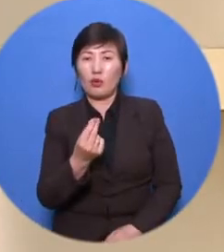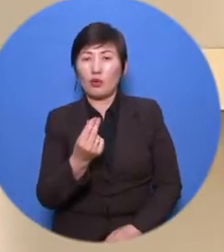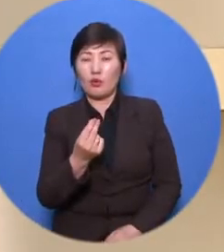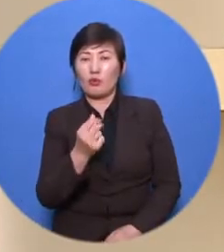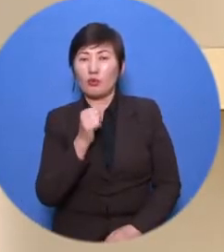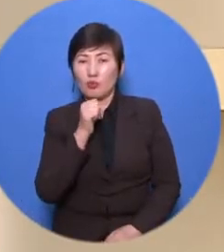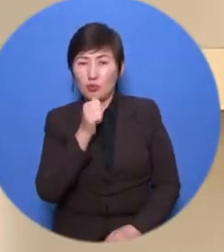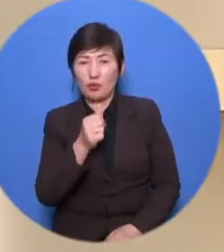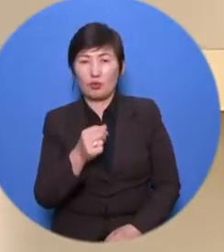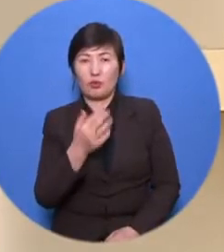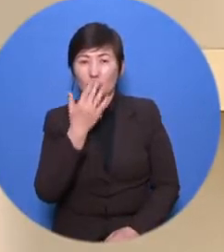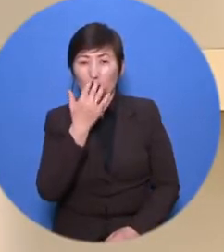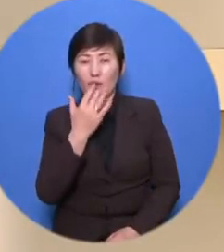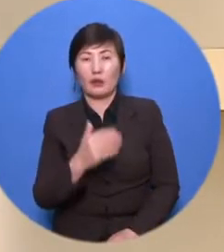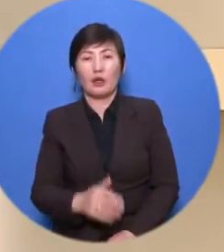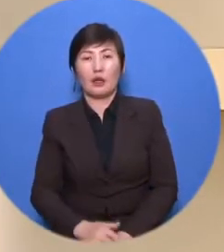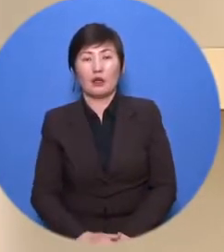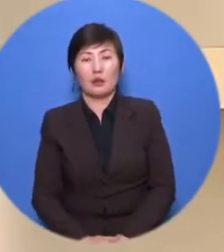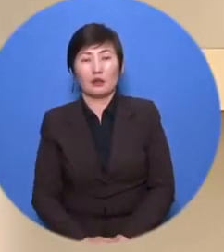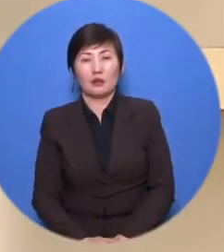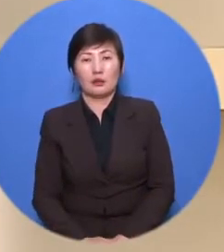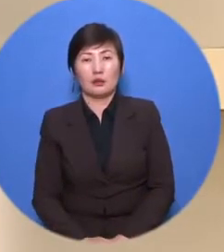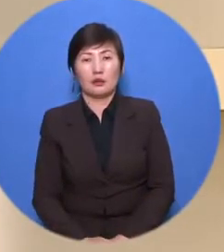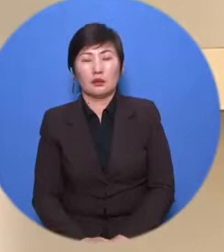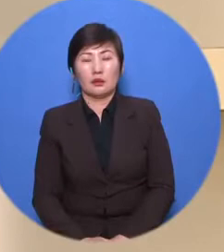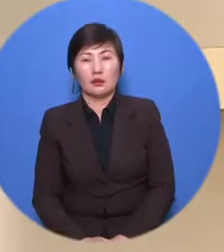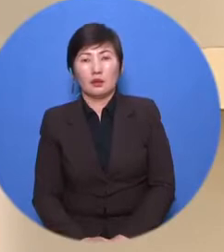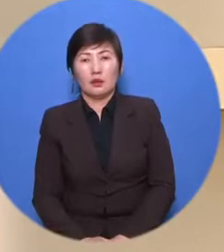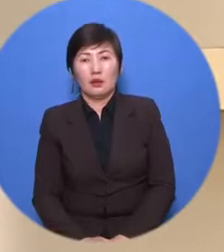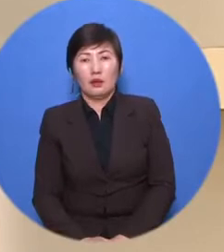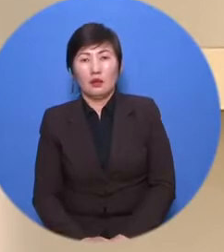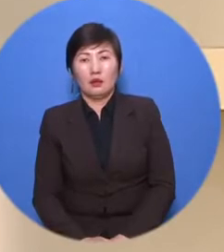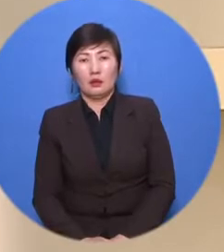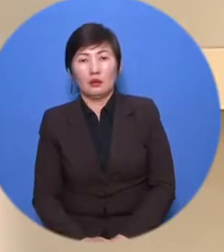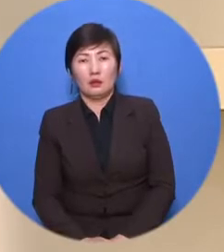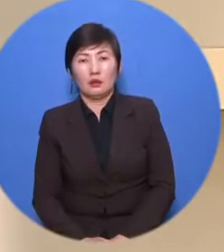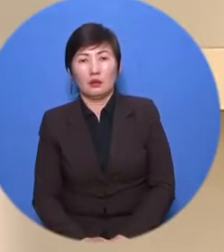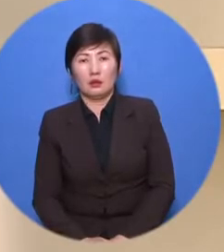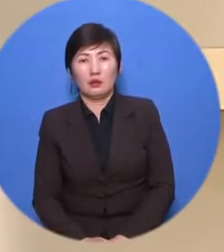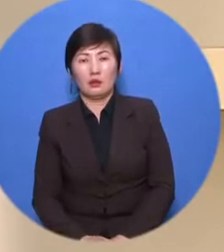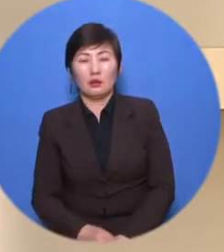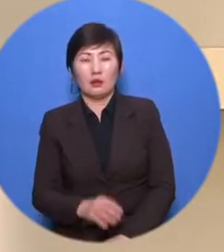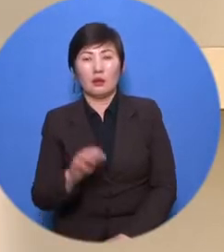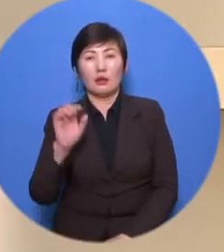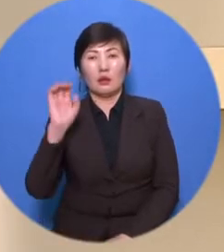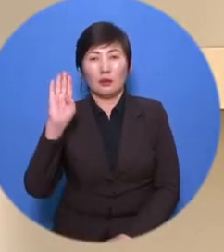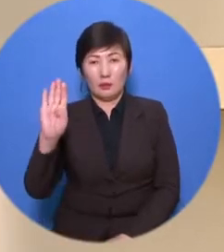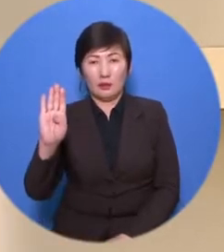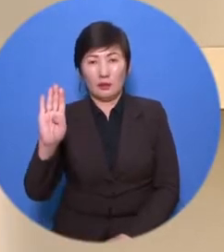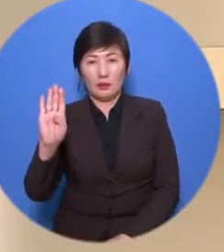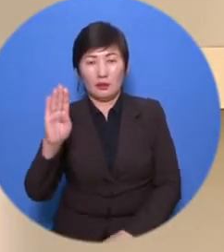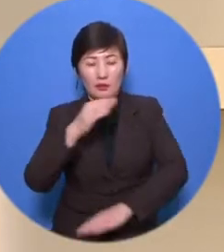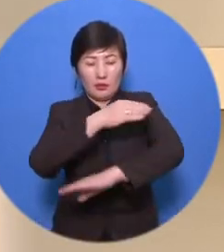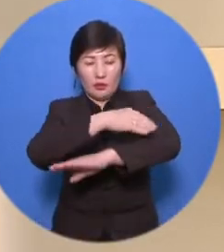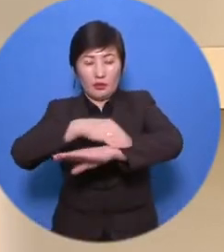2 тэнцэхгүй тул энд худлаа хэллэг гарсан учраас b цэг маань өгсөн шулуун